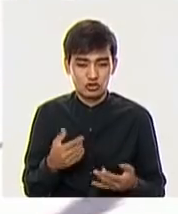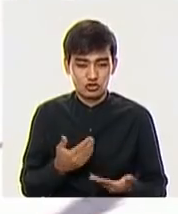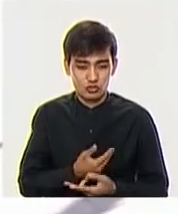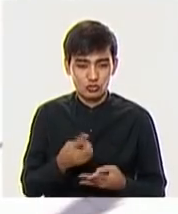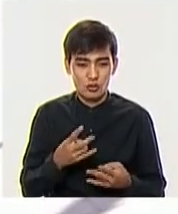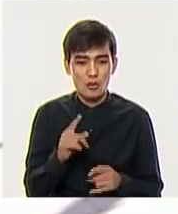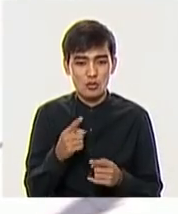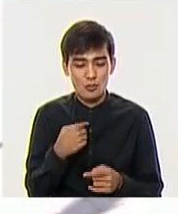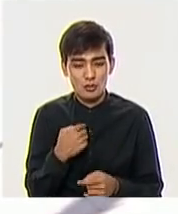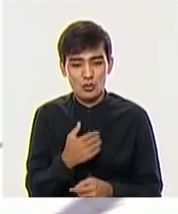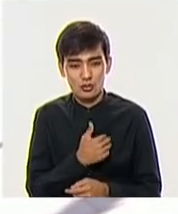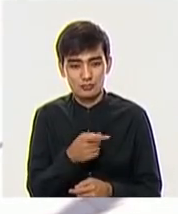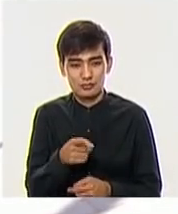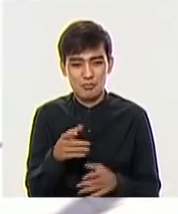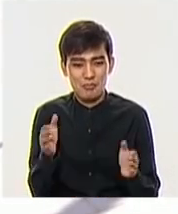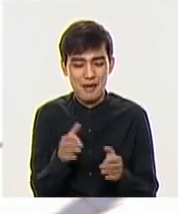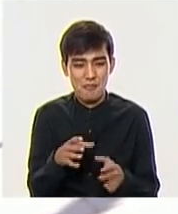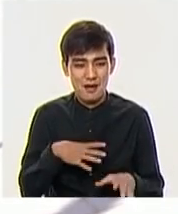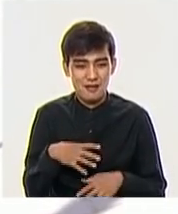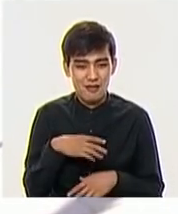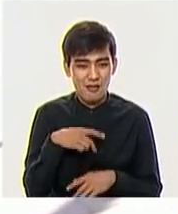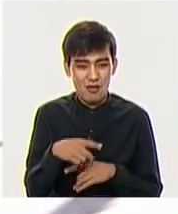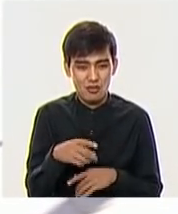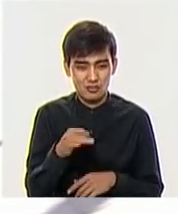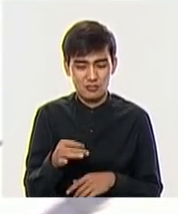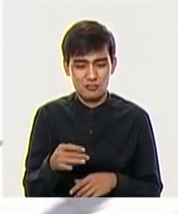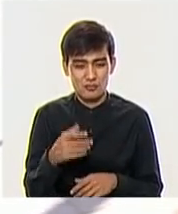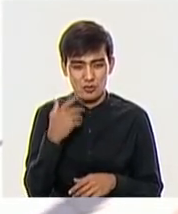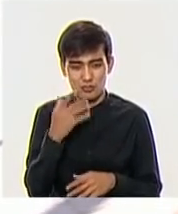Почему мы должны ходить на этот маленький базар? Там куча